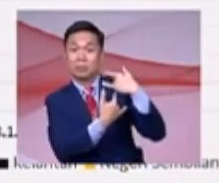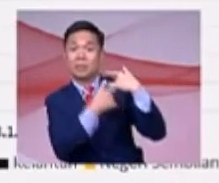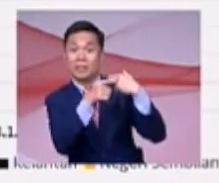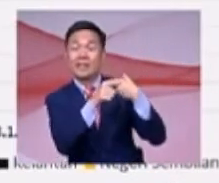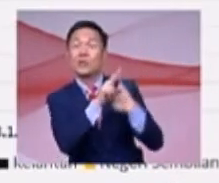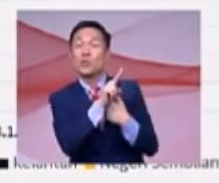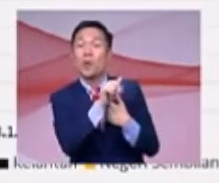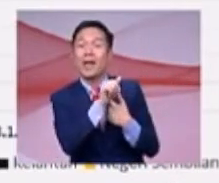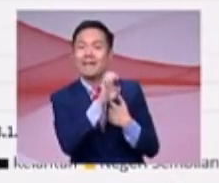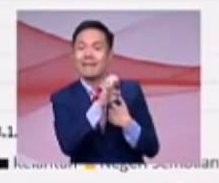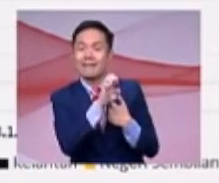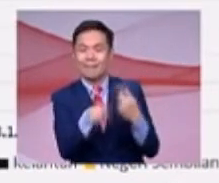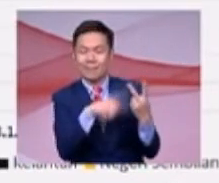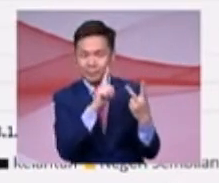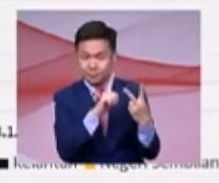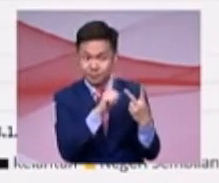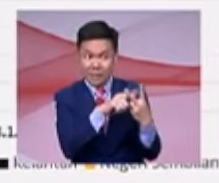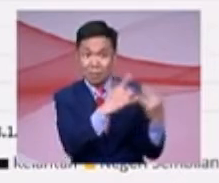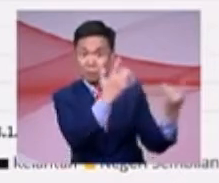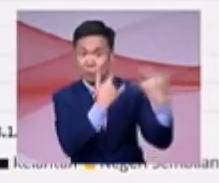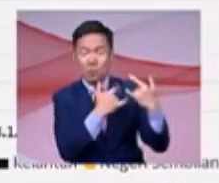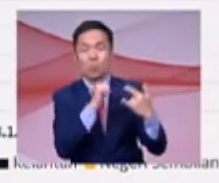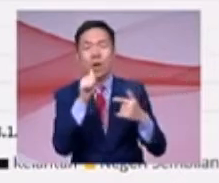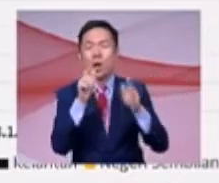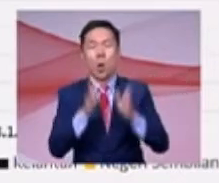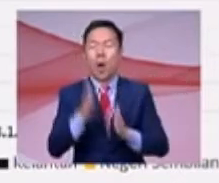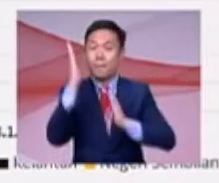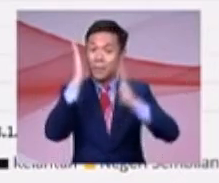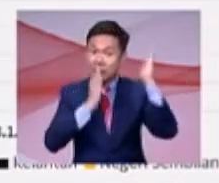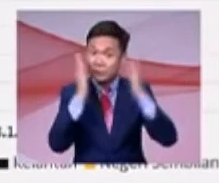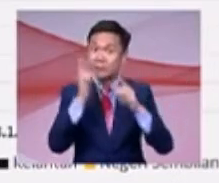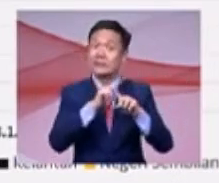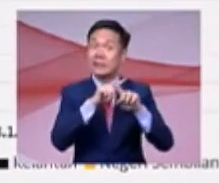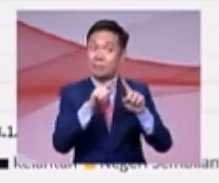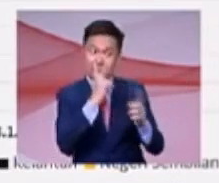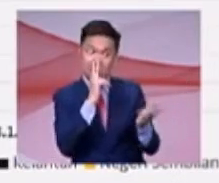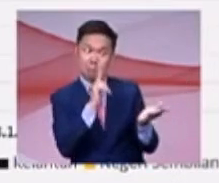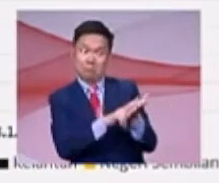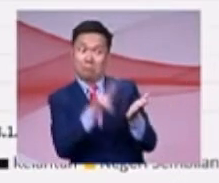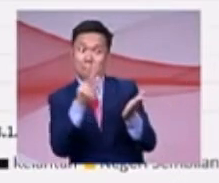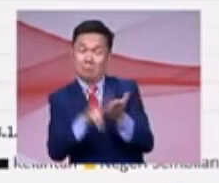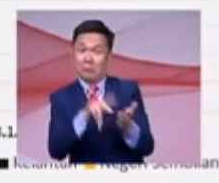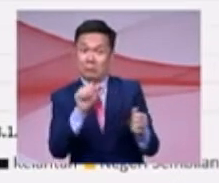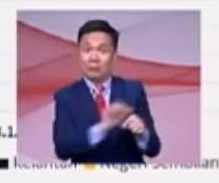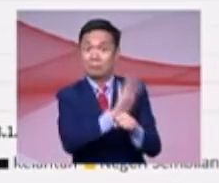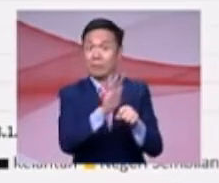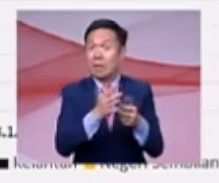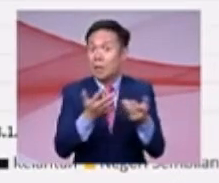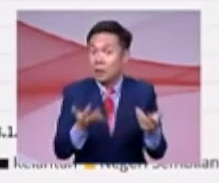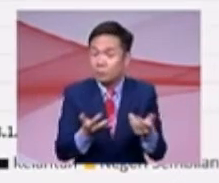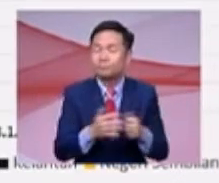daripada UAE dan mereka bukan warga negara tetapi telah dikesan positif semasa kita